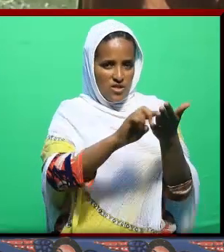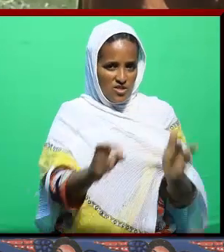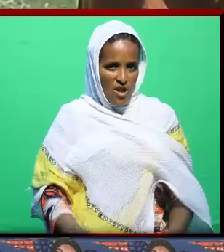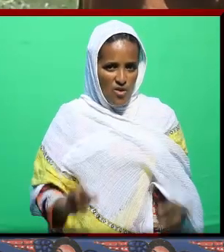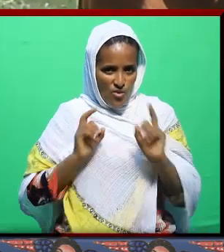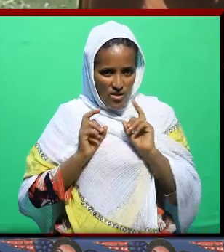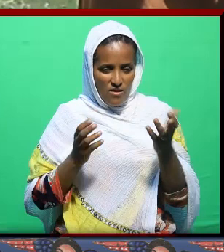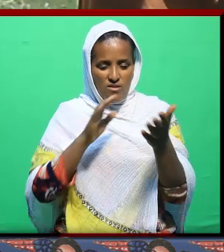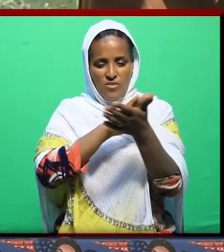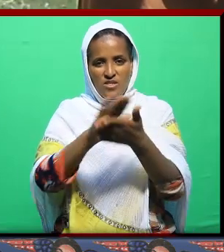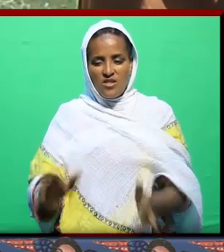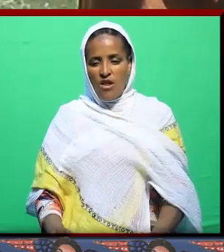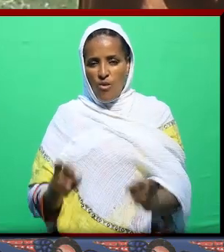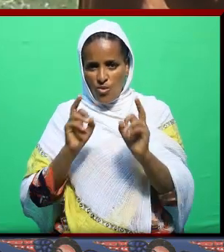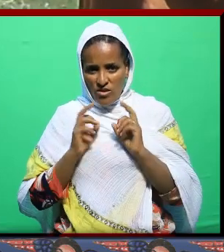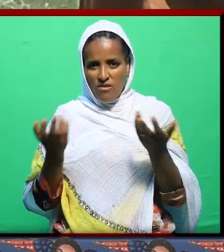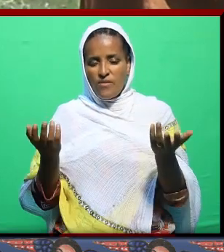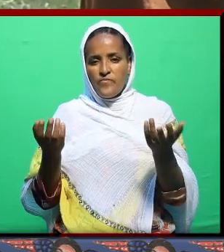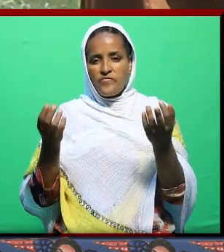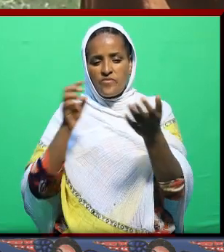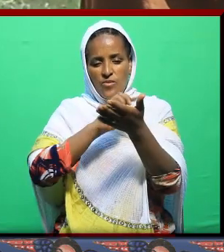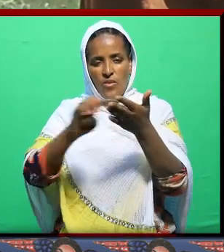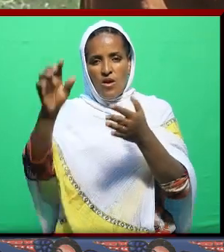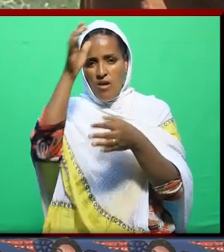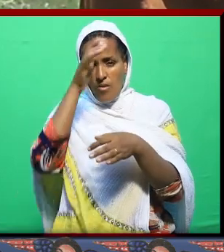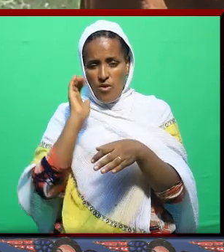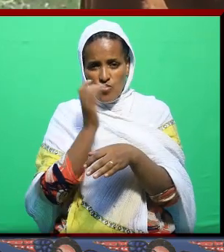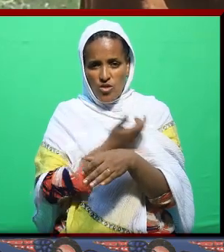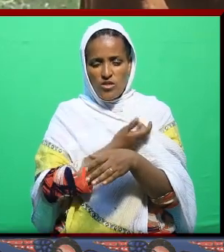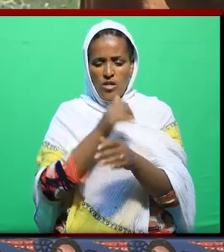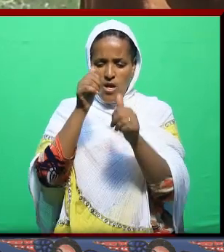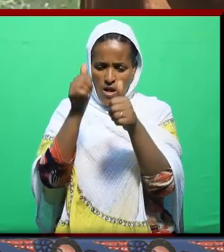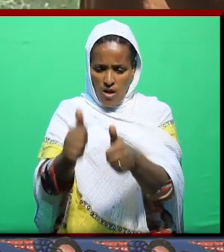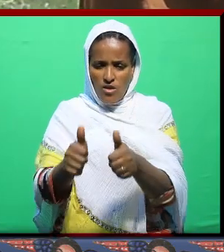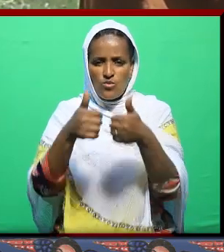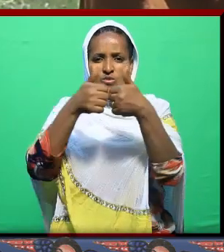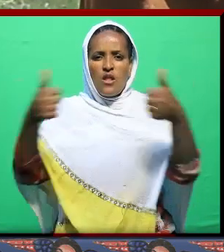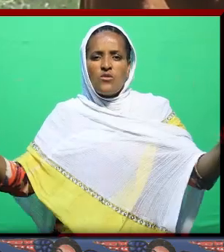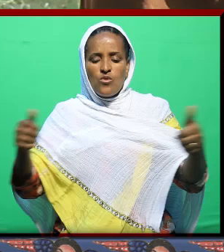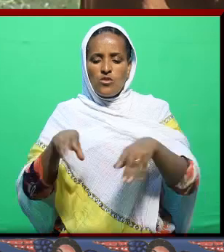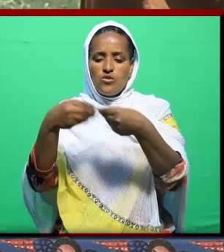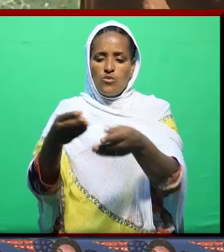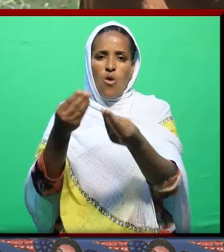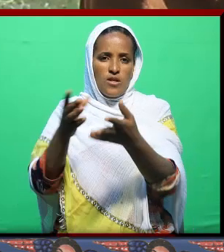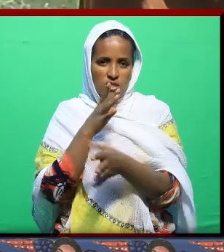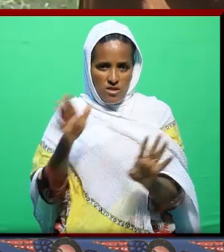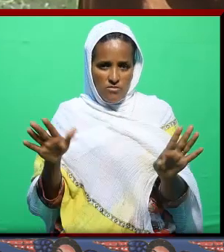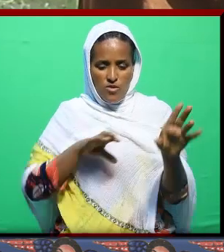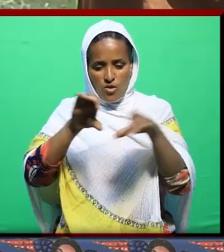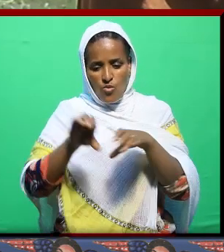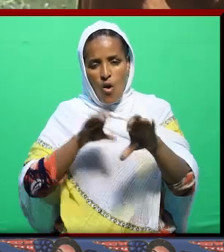ሲል በቅድስና ህይወታችን በንጽህና ህይወታችን እንደ ቅዱሳኑ እንደ አባቶቻችን ራሳቸውን አግልሎ